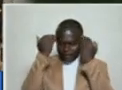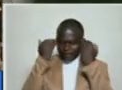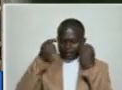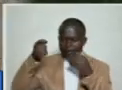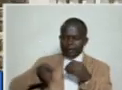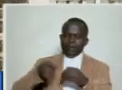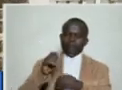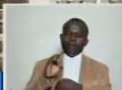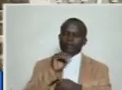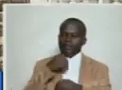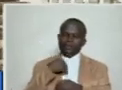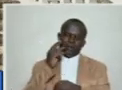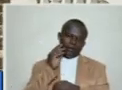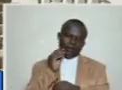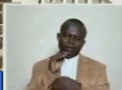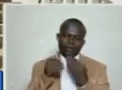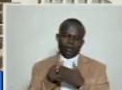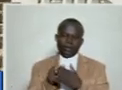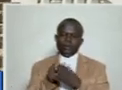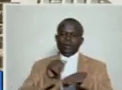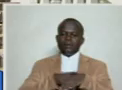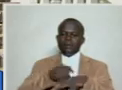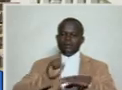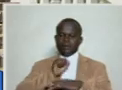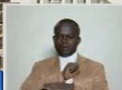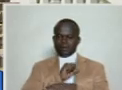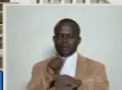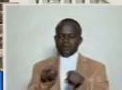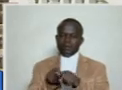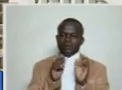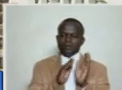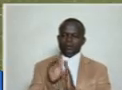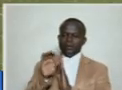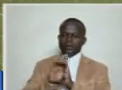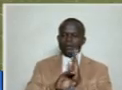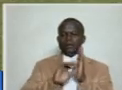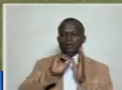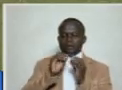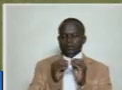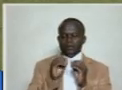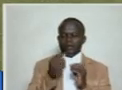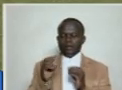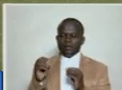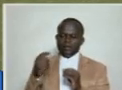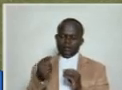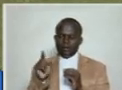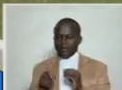kuba umukandida adafite ubunararibonye bukwiye ku mwanya w'umusenateri nk'uko biteganywa n'itegeko nomero